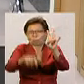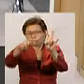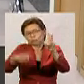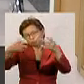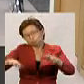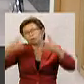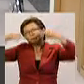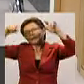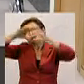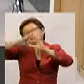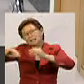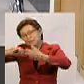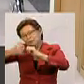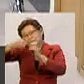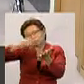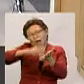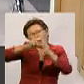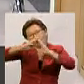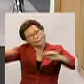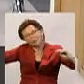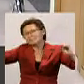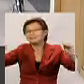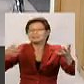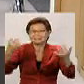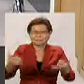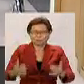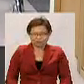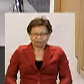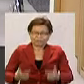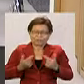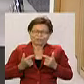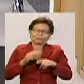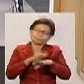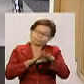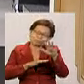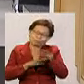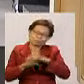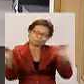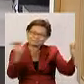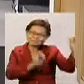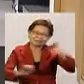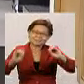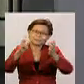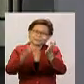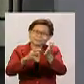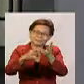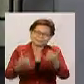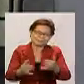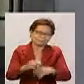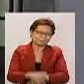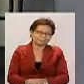pun berjaya menyelesaikan hutang masing-masing dan sekarang telah hidup dengan selesa bebas daripada hutang.